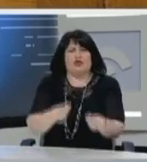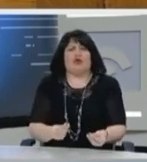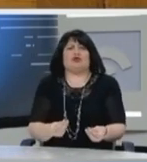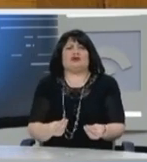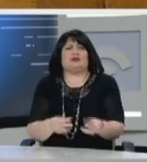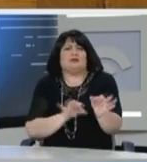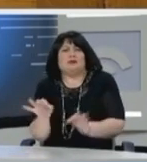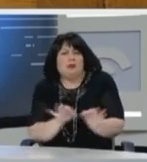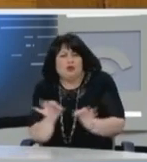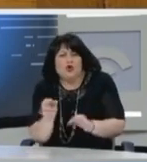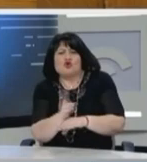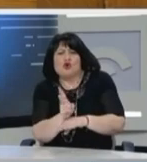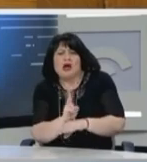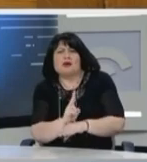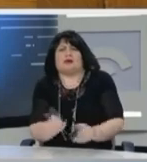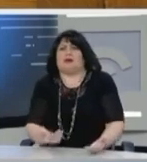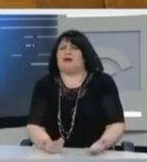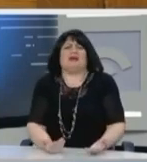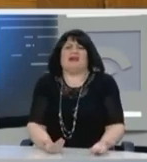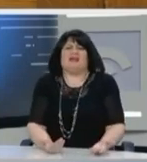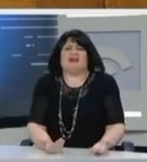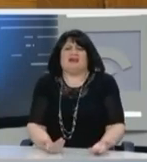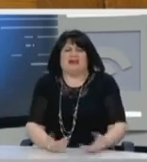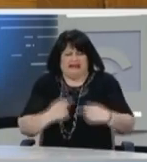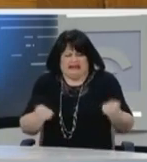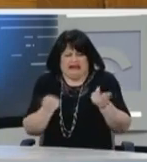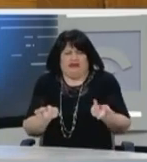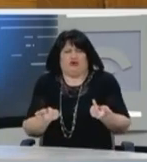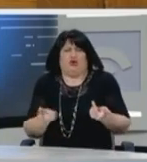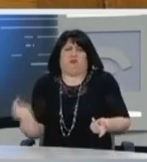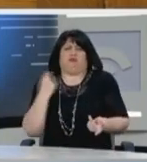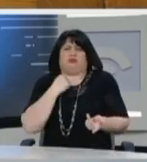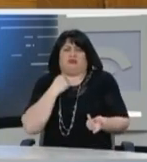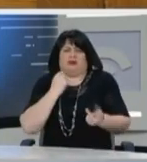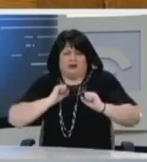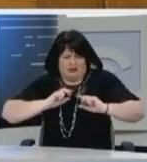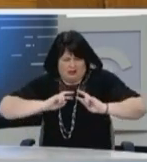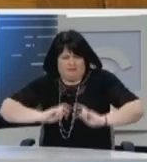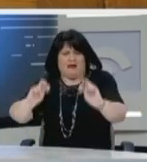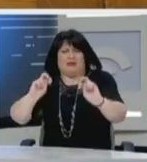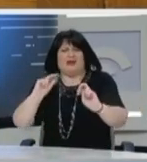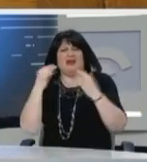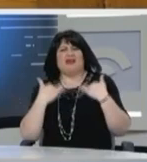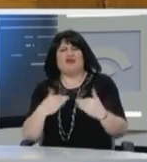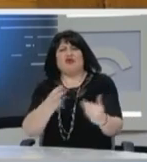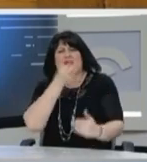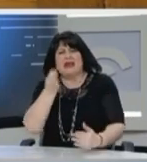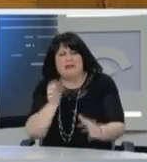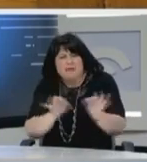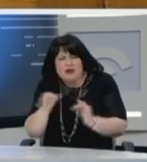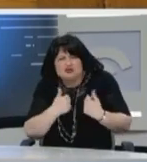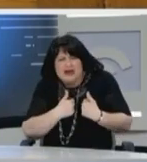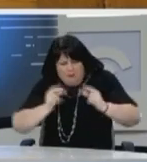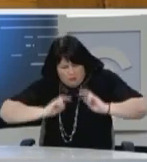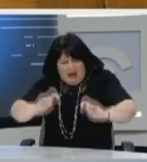κάνει την ανανέωση του κτηματολογίου. Τι είναι αυτά, τι το χάνεις. Ποια βουλή υπέγραψε να χάνεις την περιουσία